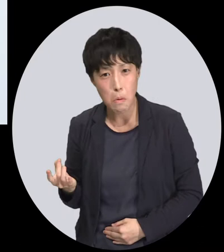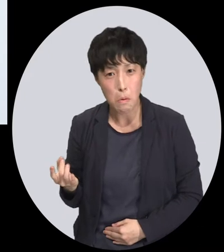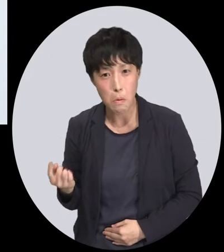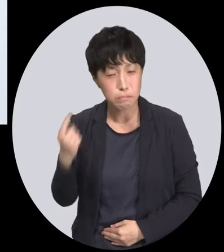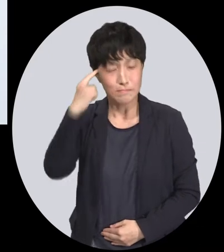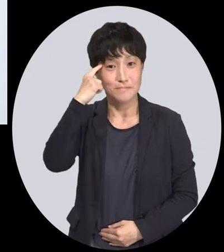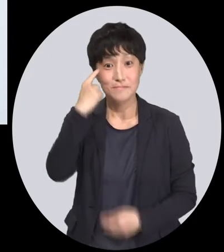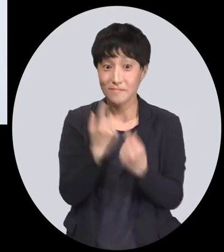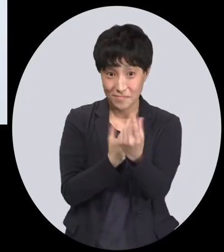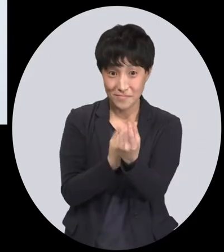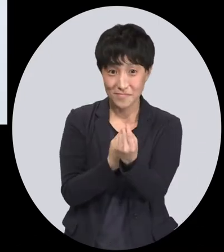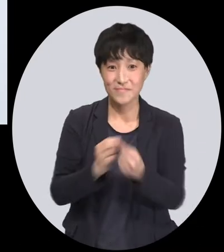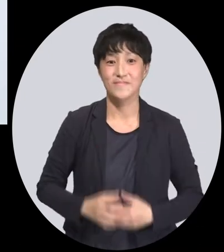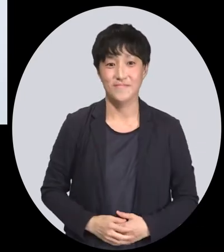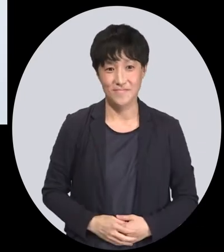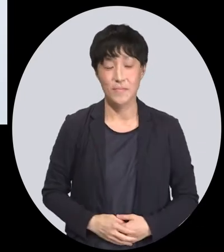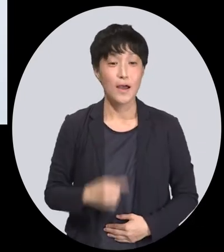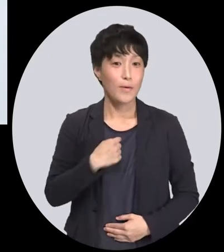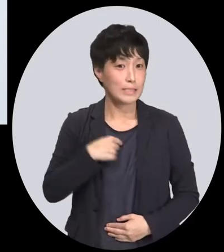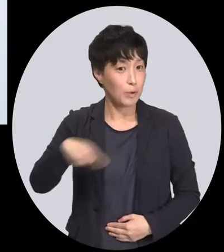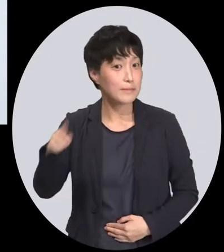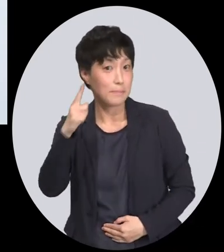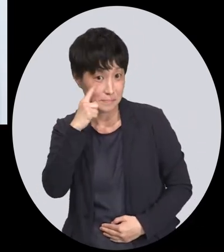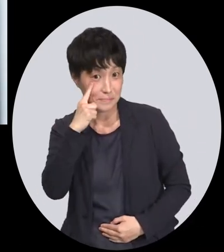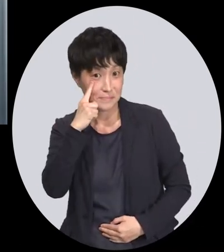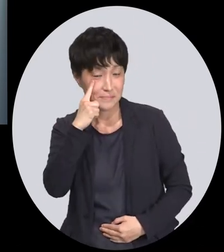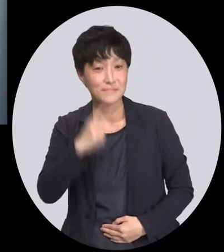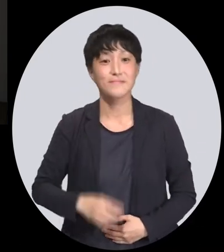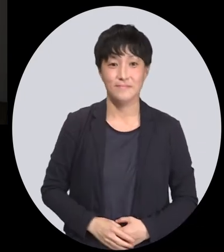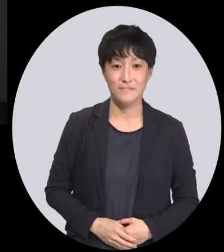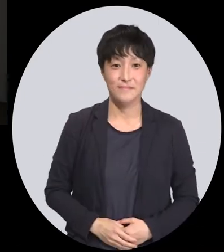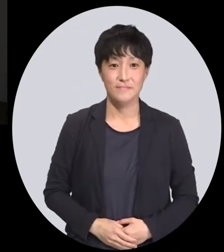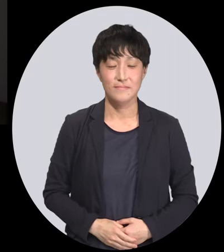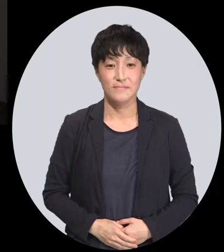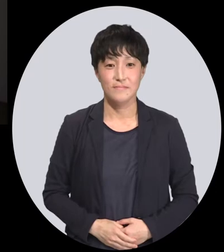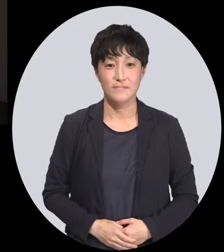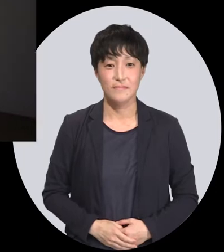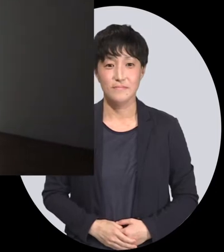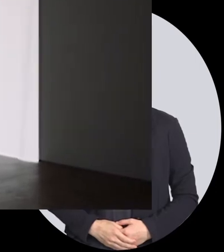いう感じですねちょっと私も入っていきますけれどもこんな感じで子ずっとあって